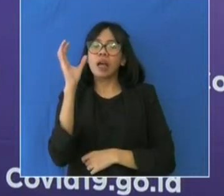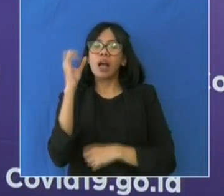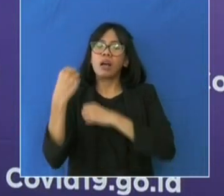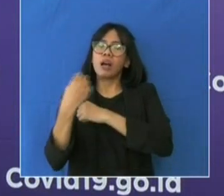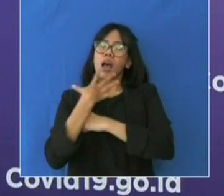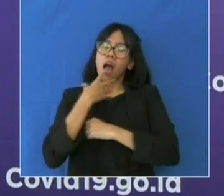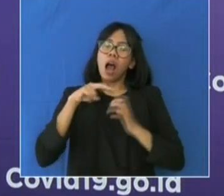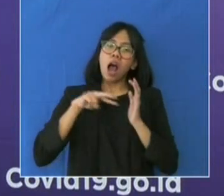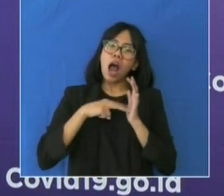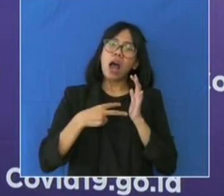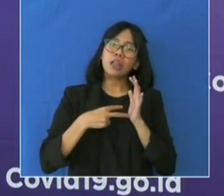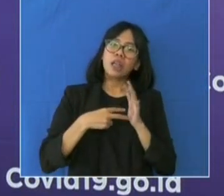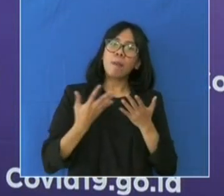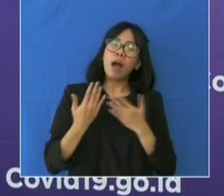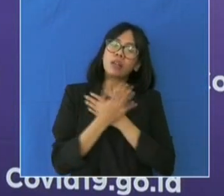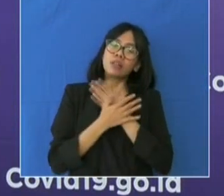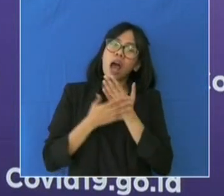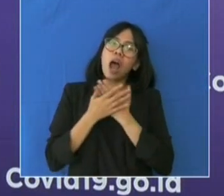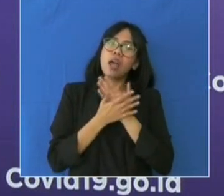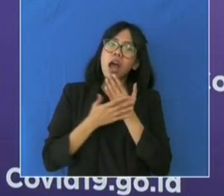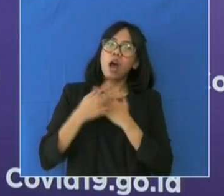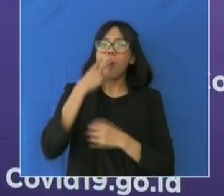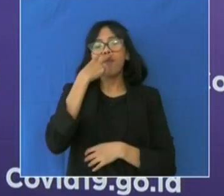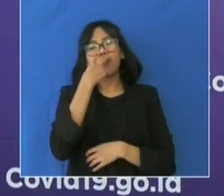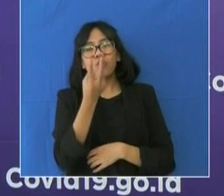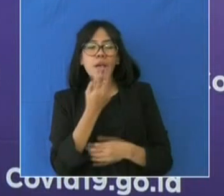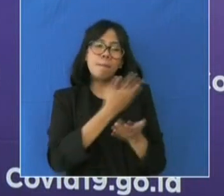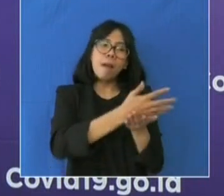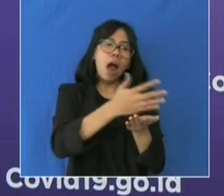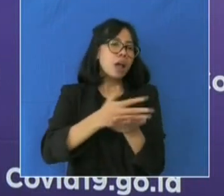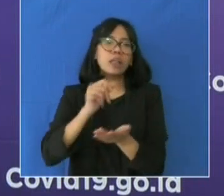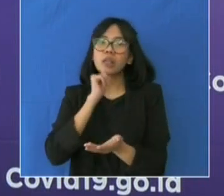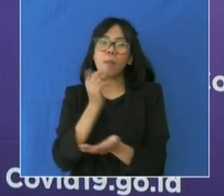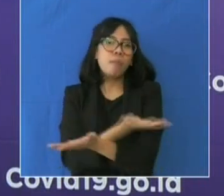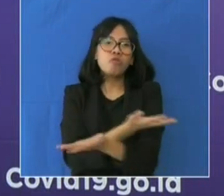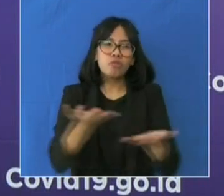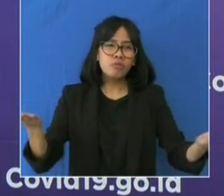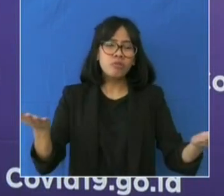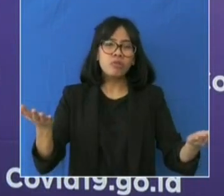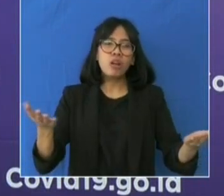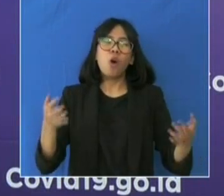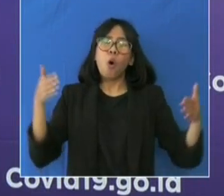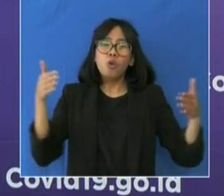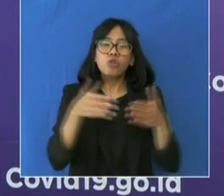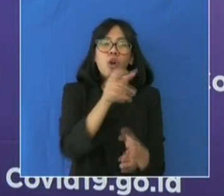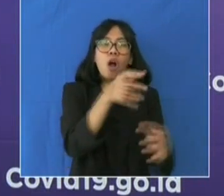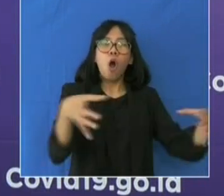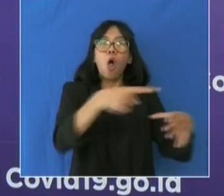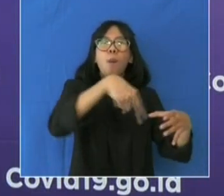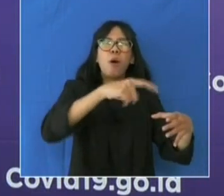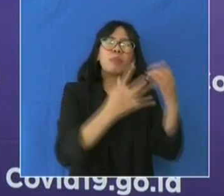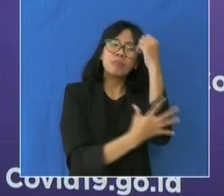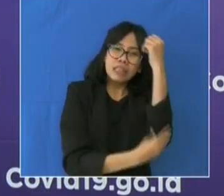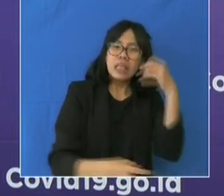beri arti dan makna membagikan kasih dan kepedulian bagi sesama khususnya orang-orang miskin